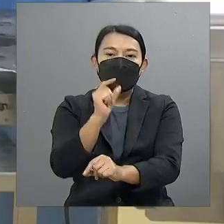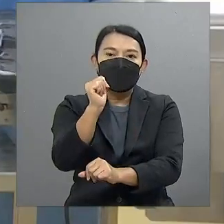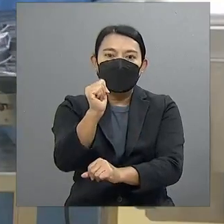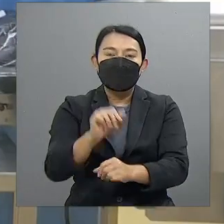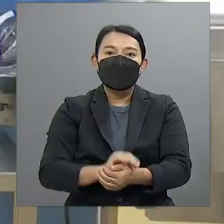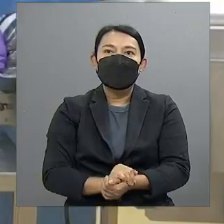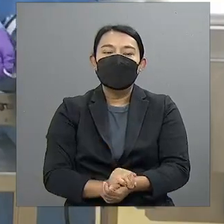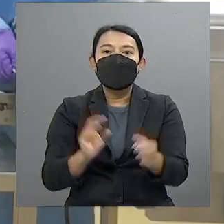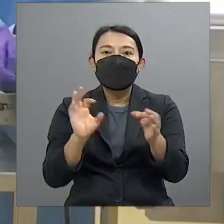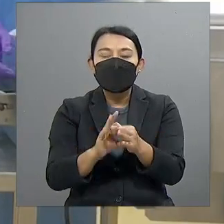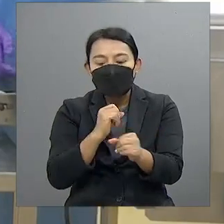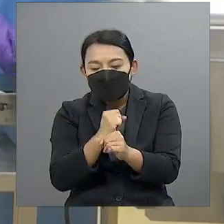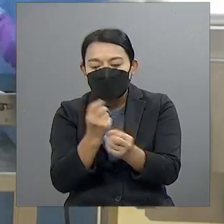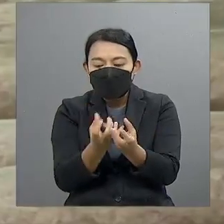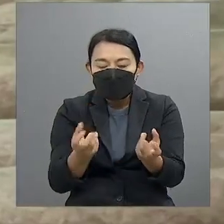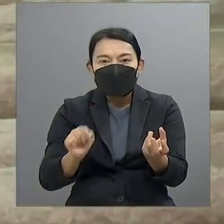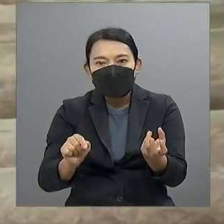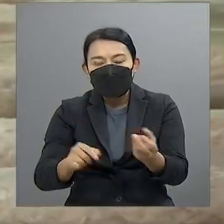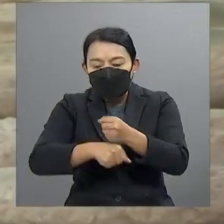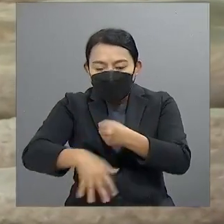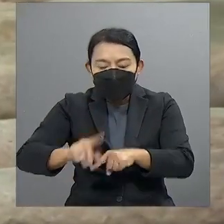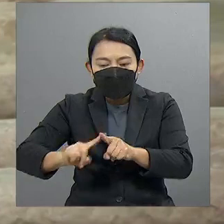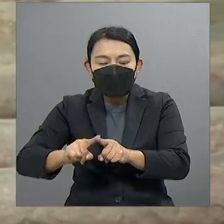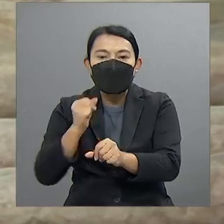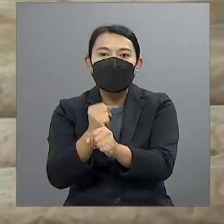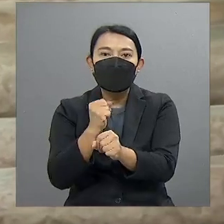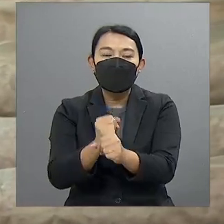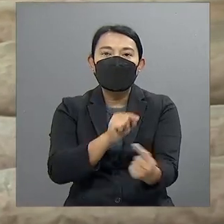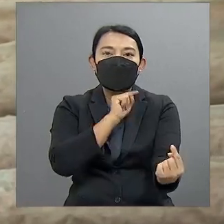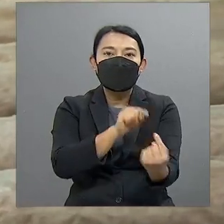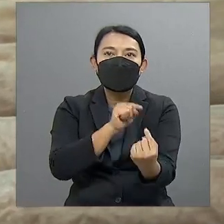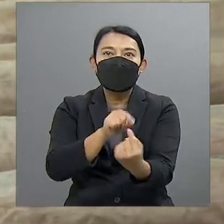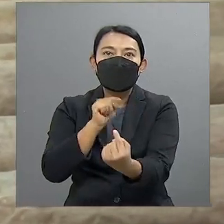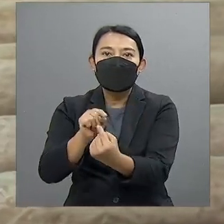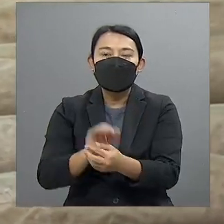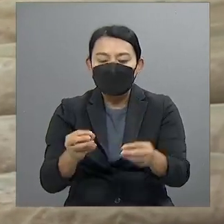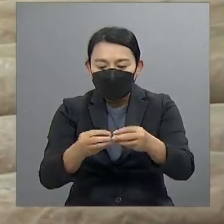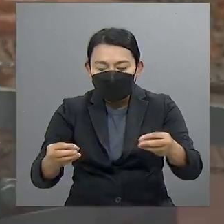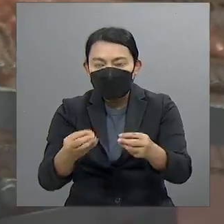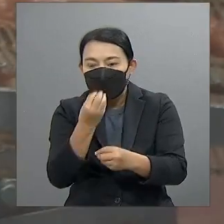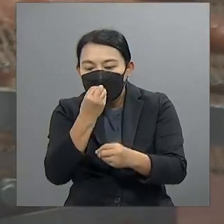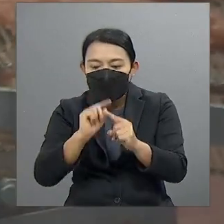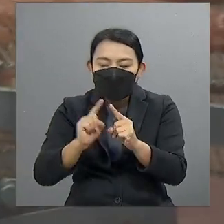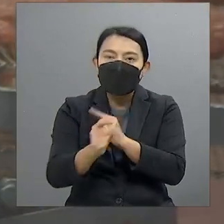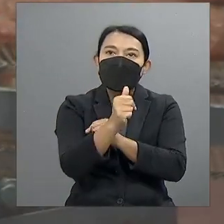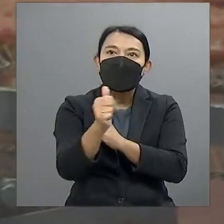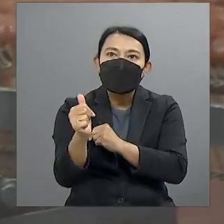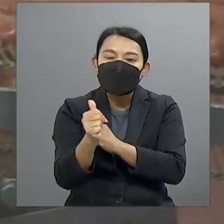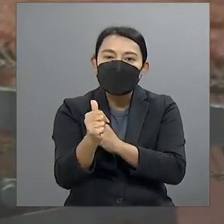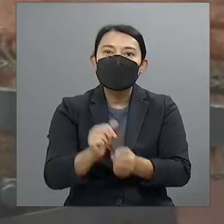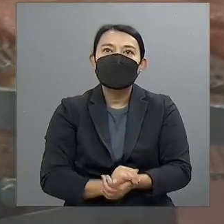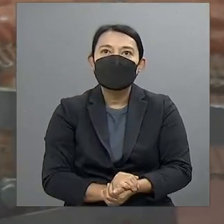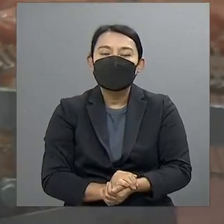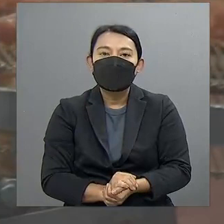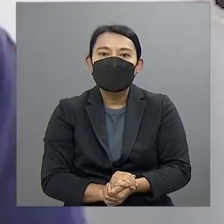หรืออุปกรณ์ต่างๆก็ต้องมีความเหมาะสมนะครับที่จะเป็นพื้นผิวสัมผัสอาหารที่ดีนะครับเหมาะสมในการทำสัตว์ได้ง่ายนะครับมีการทราบแหล่งวัตถุดิบ